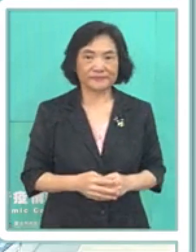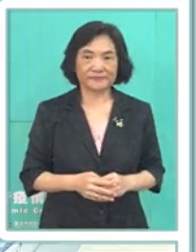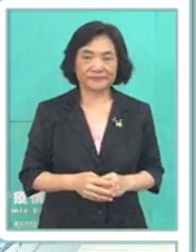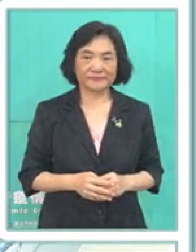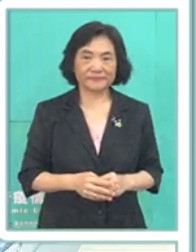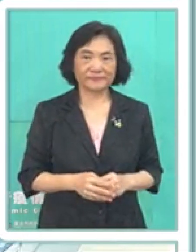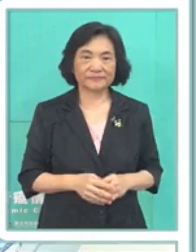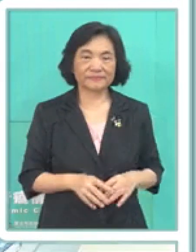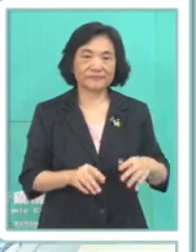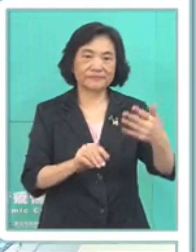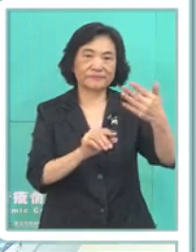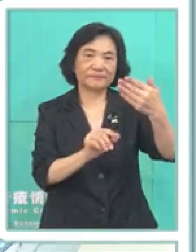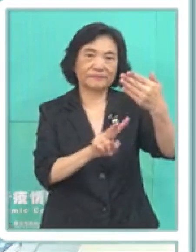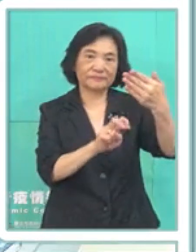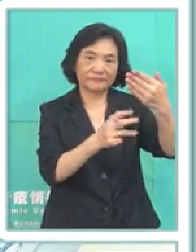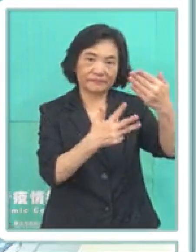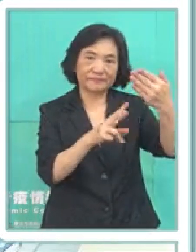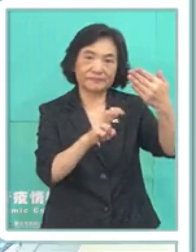是